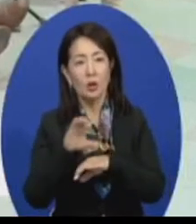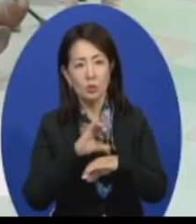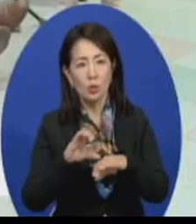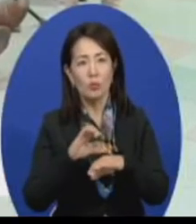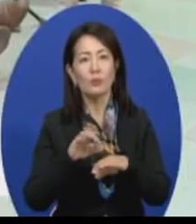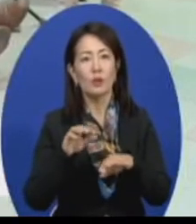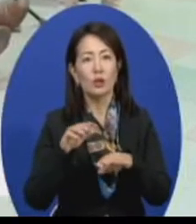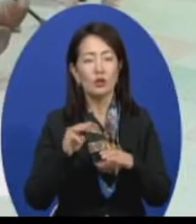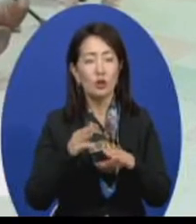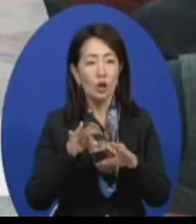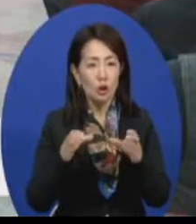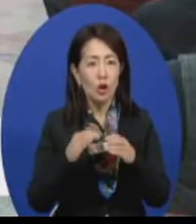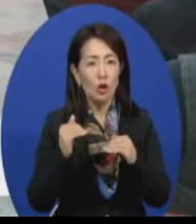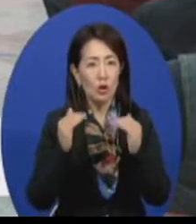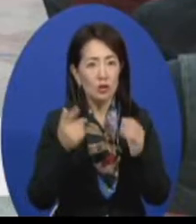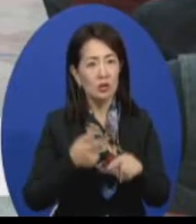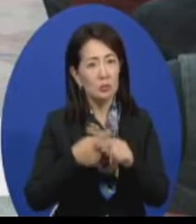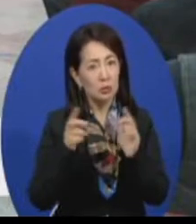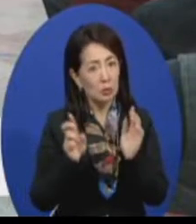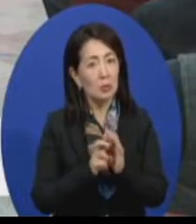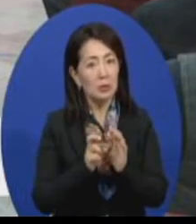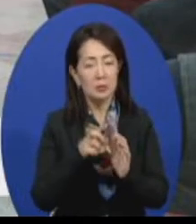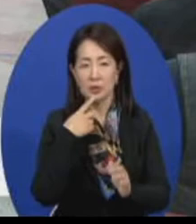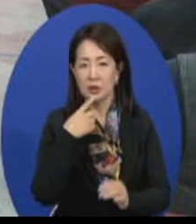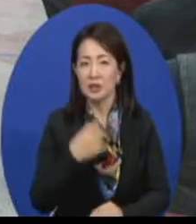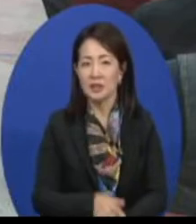хөгжил дэвшлэх боломжтой хэлж байсан юм.